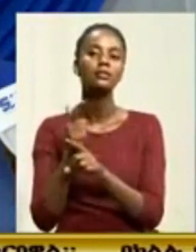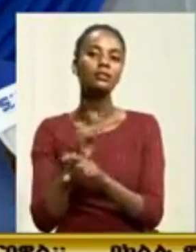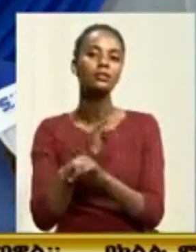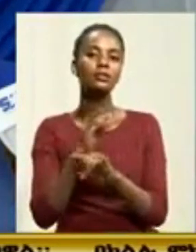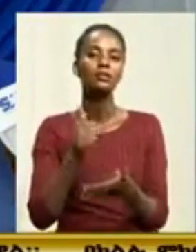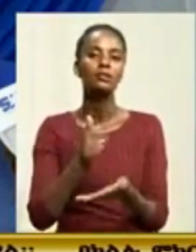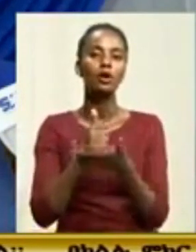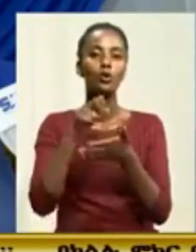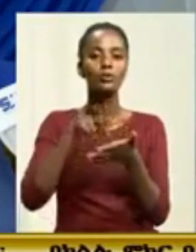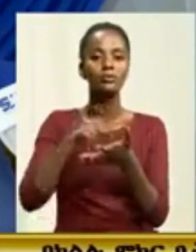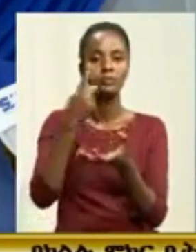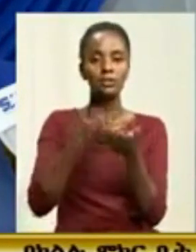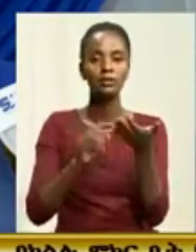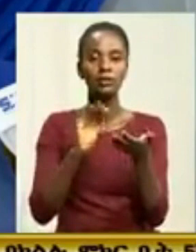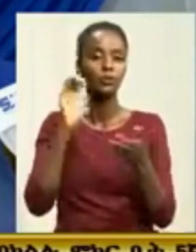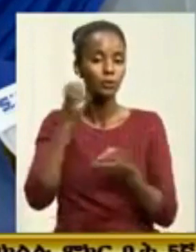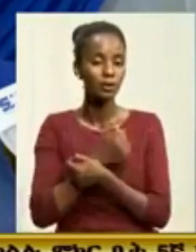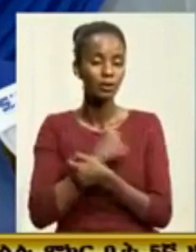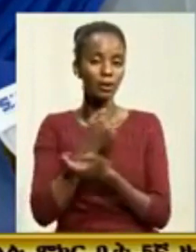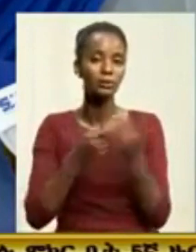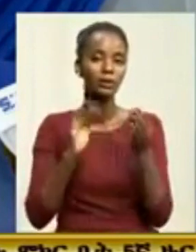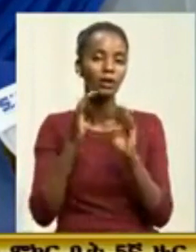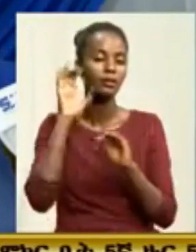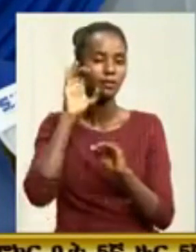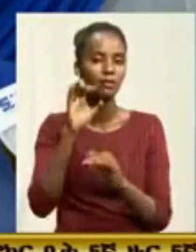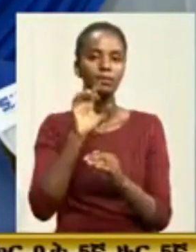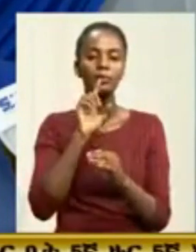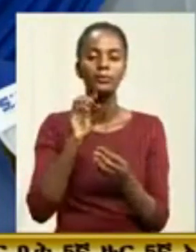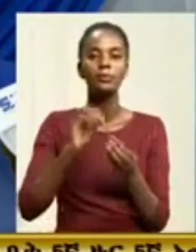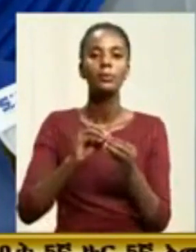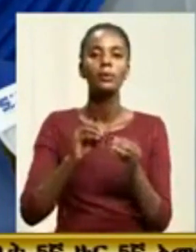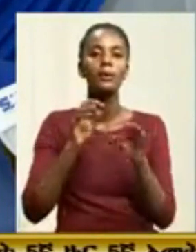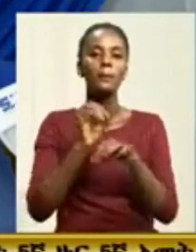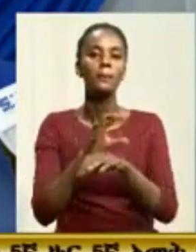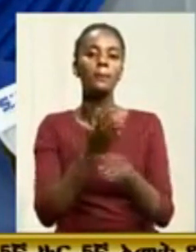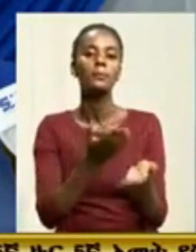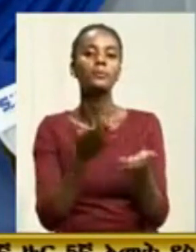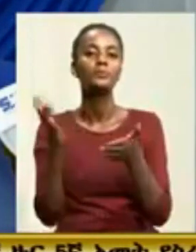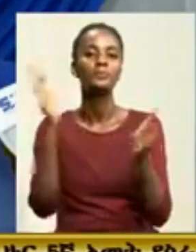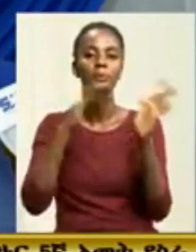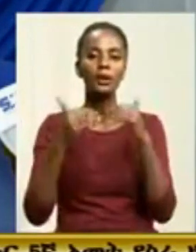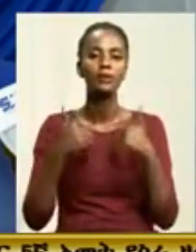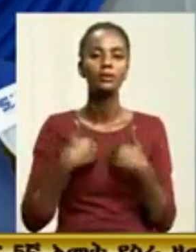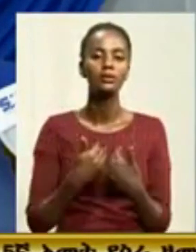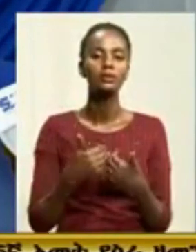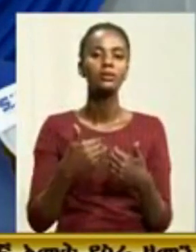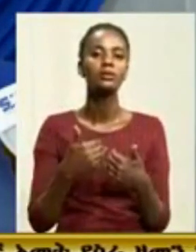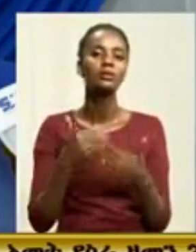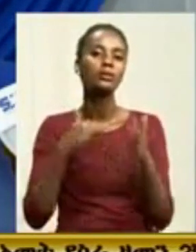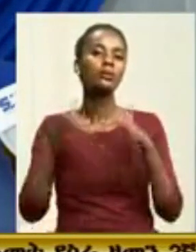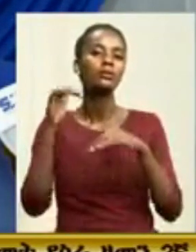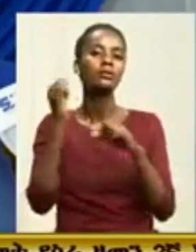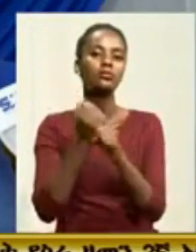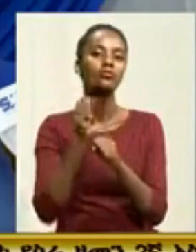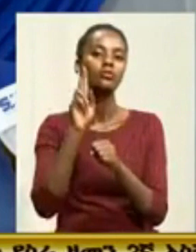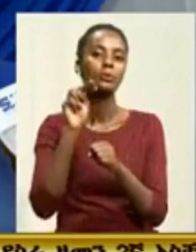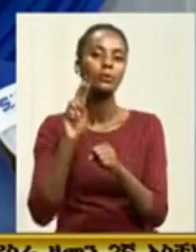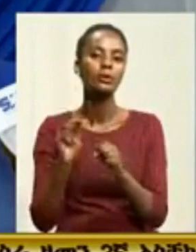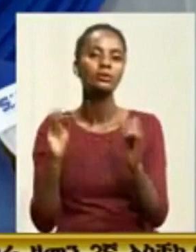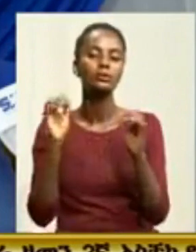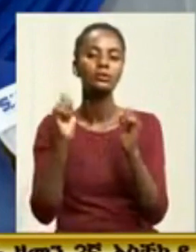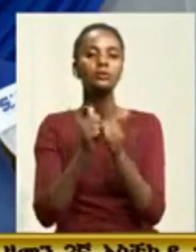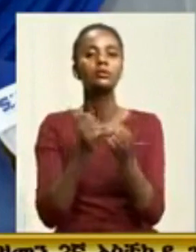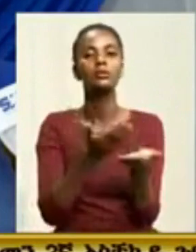እንዲረዳ ውዴታ ብቻ ሳይሆን ግዴታ ጭምር ተደርጓል። የምርትን አቅርቦት ችግር ባለባቸው አካባቢዎች ላይ በህብረት ስራ ዩኒዮኖች አማካኝነት